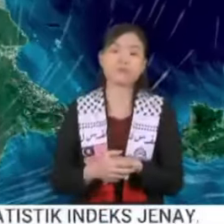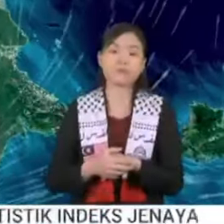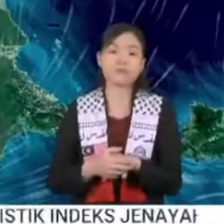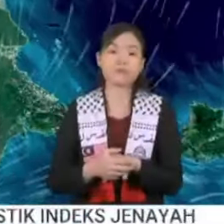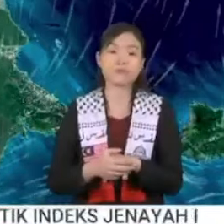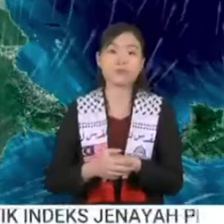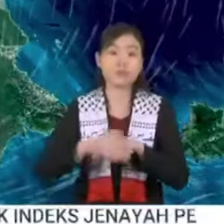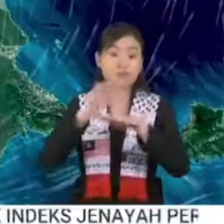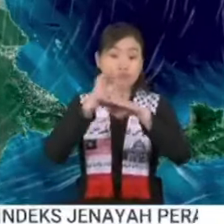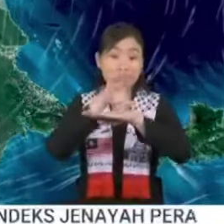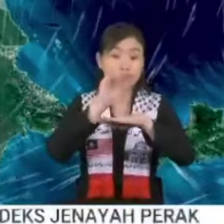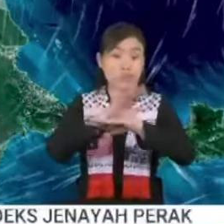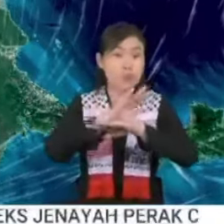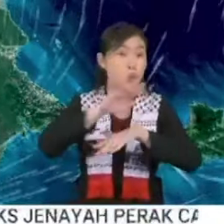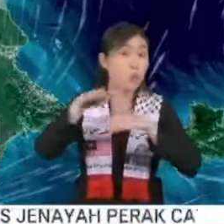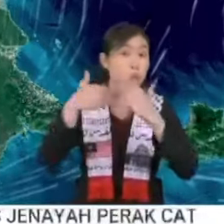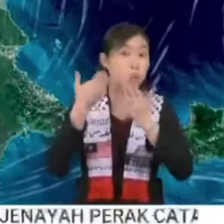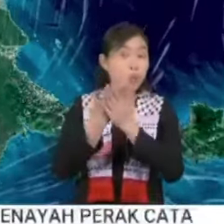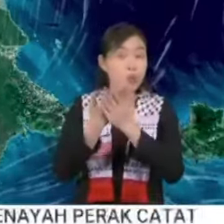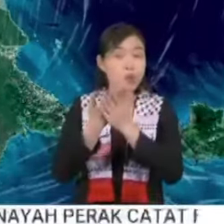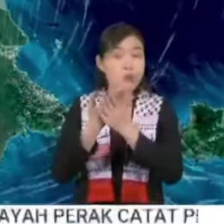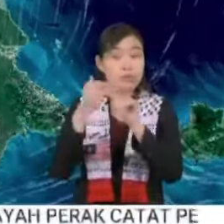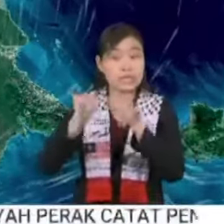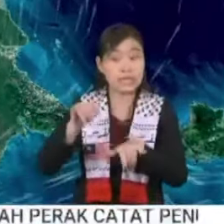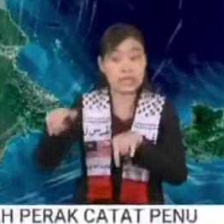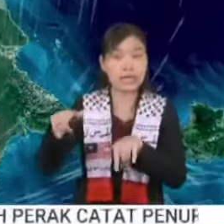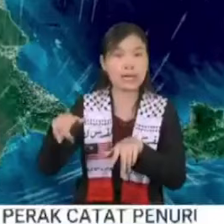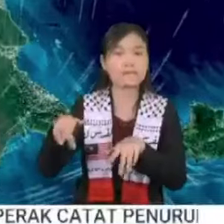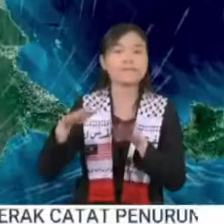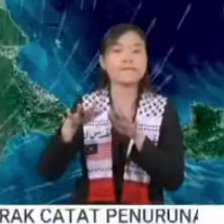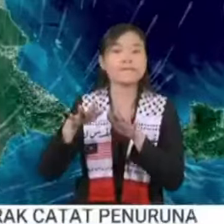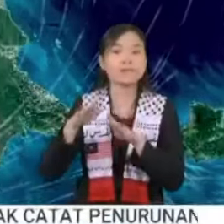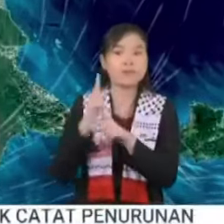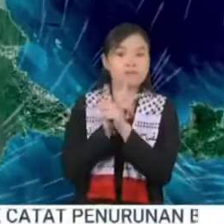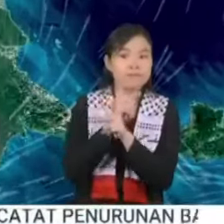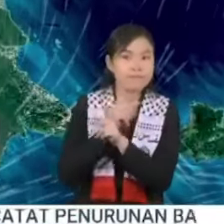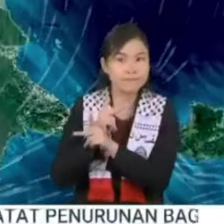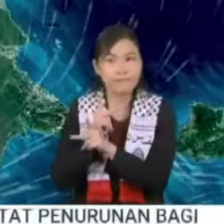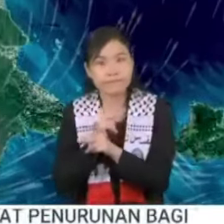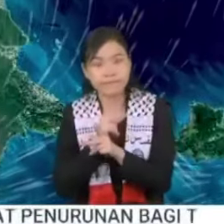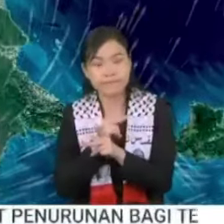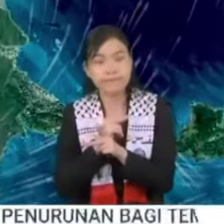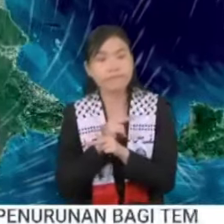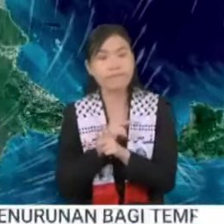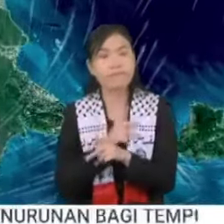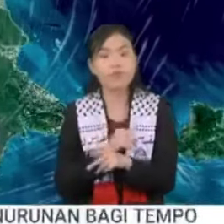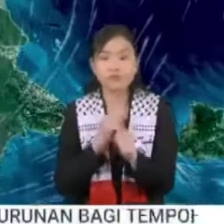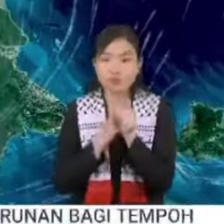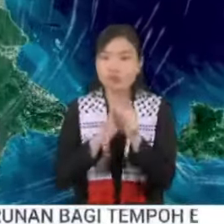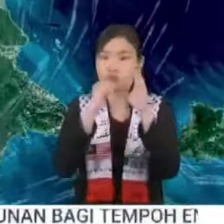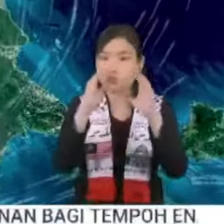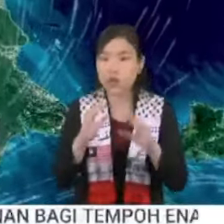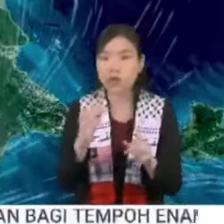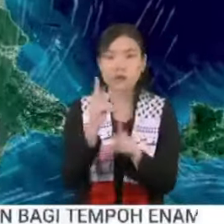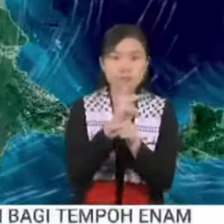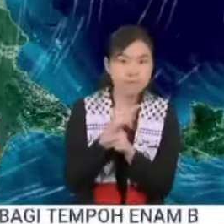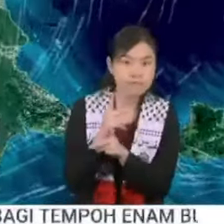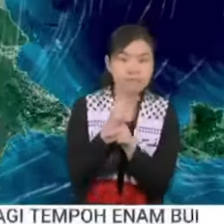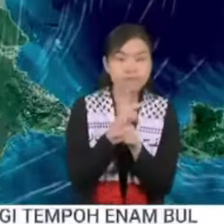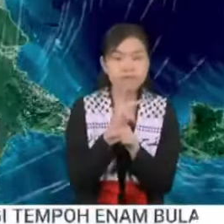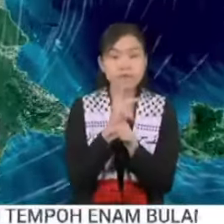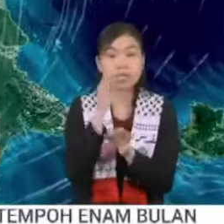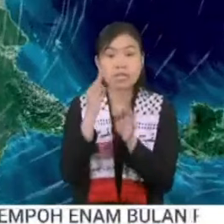itu, dinasihatkan kepada penduduk di kawasan yang terlibat agar sentiasa berwaspada dan mengambil langkah yang berjaga-jaga